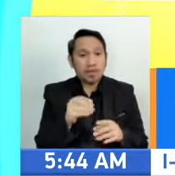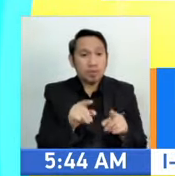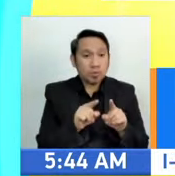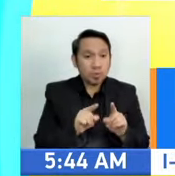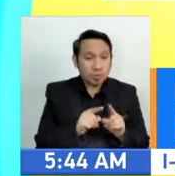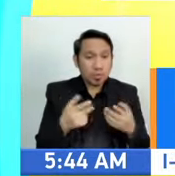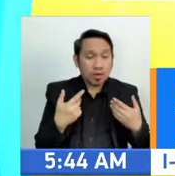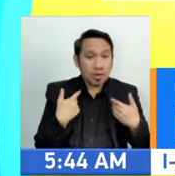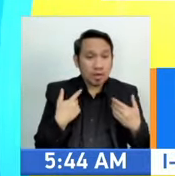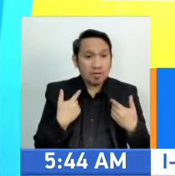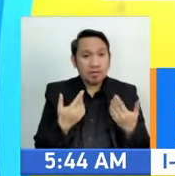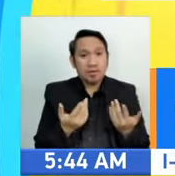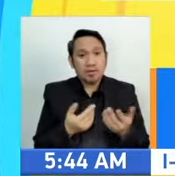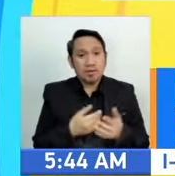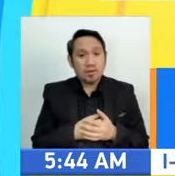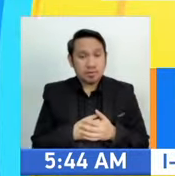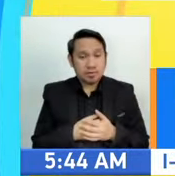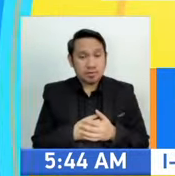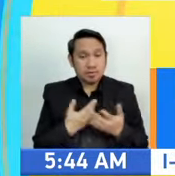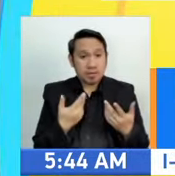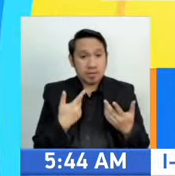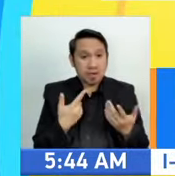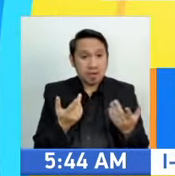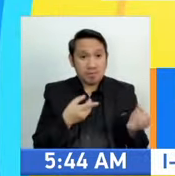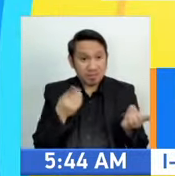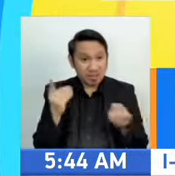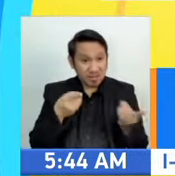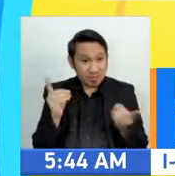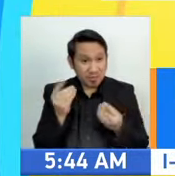at perishable goods. Bawal si Gob, ha?